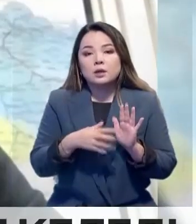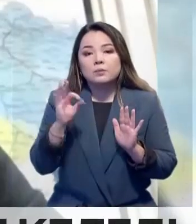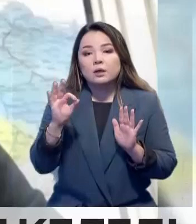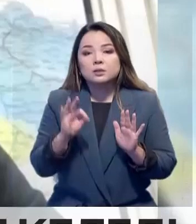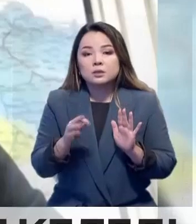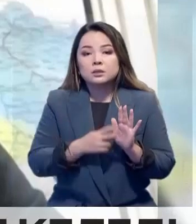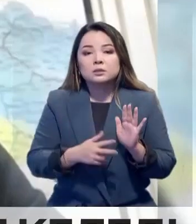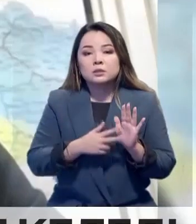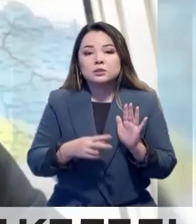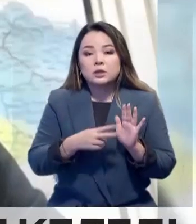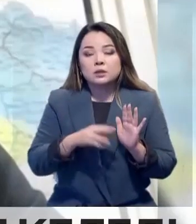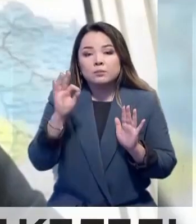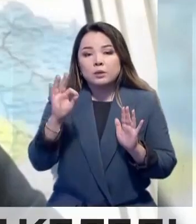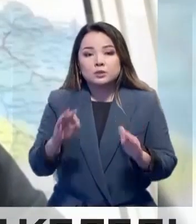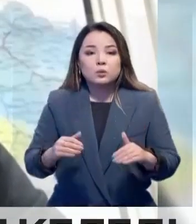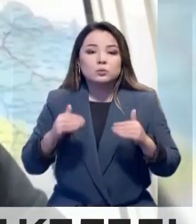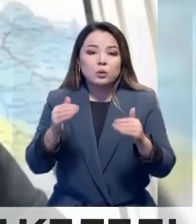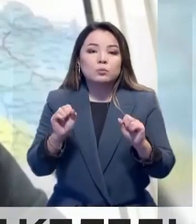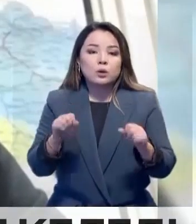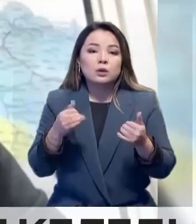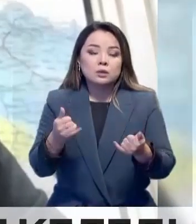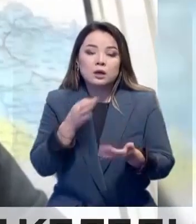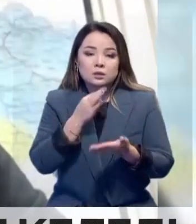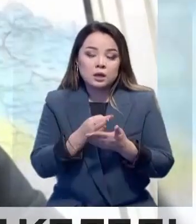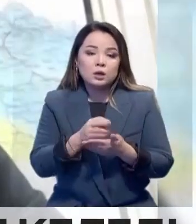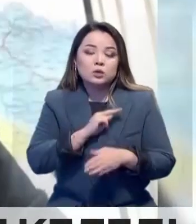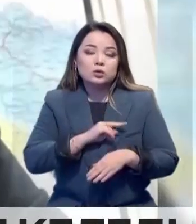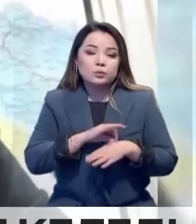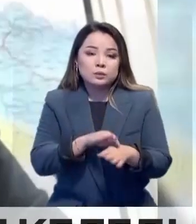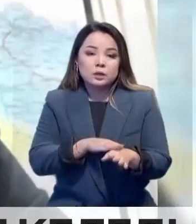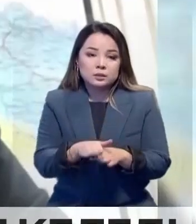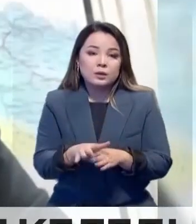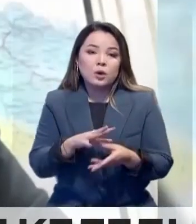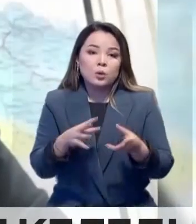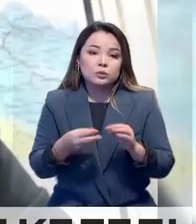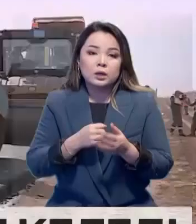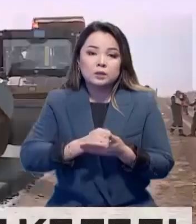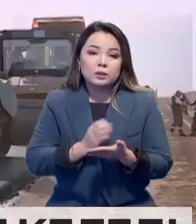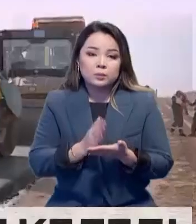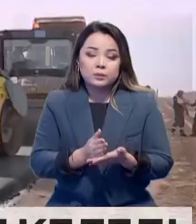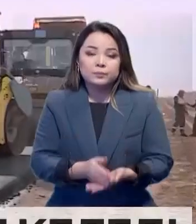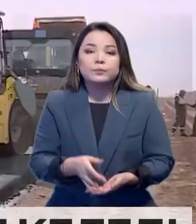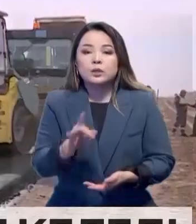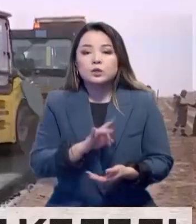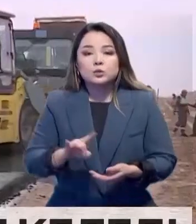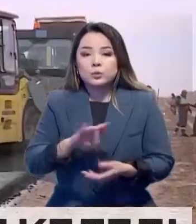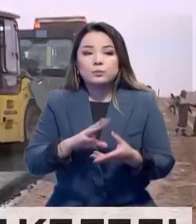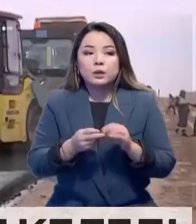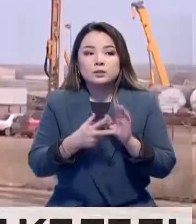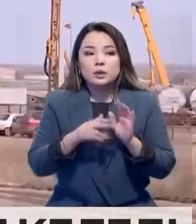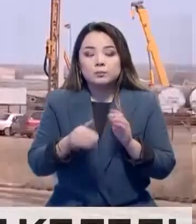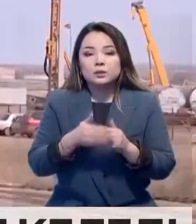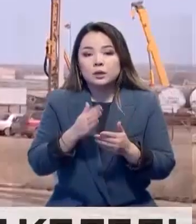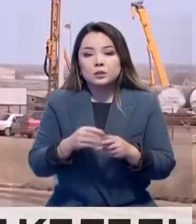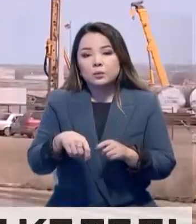85%-дан 87%-ға дейін өсетін болады. Яғни биылғы жұмыстардың қорытындысы бойынша. Ал республиканың 8 мың